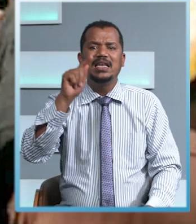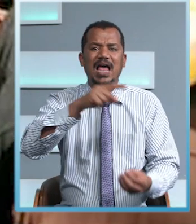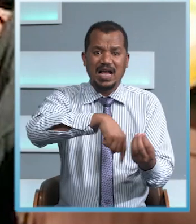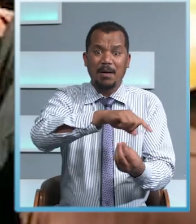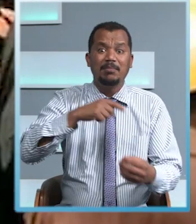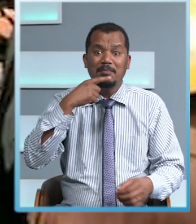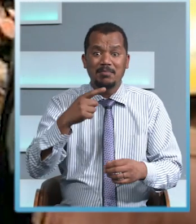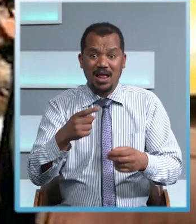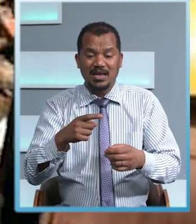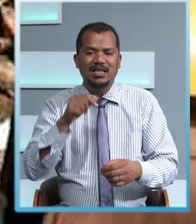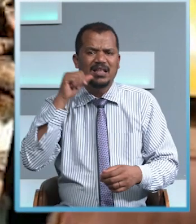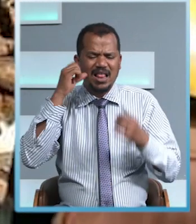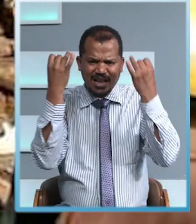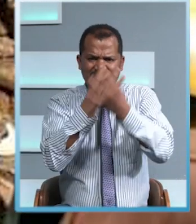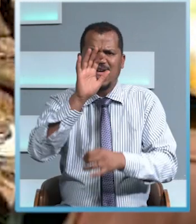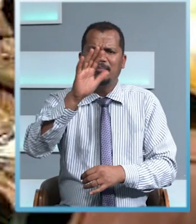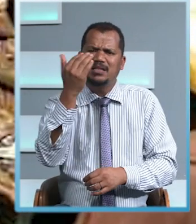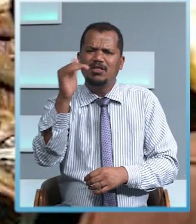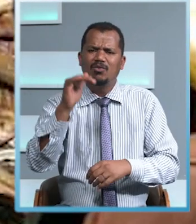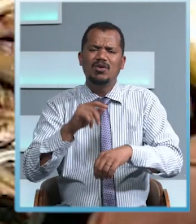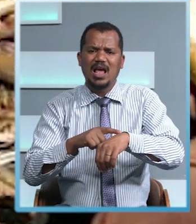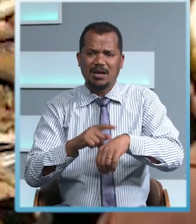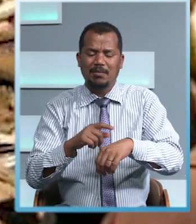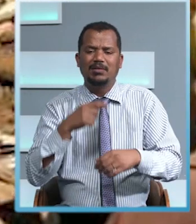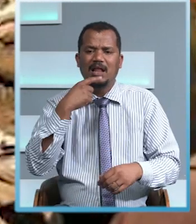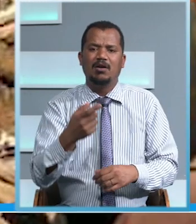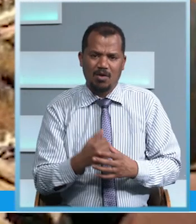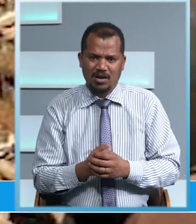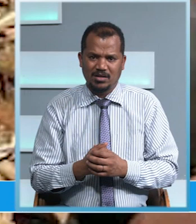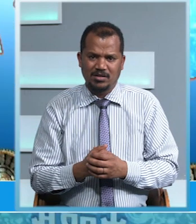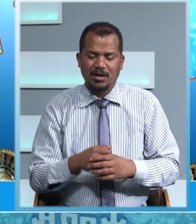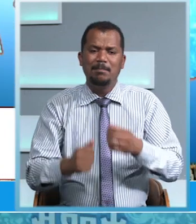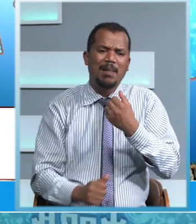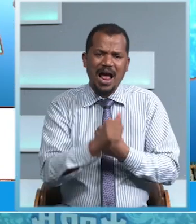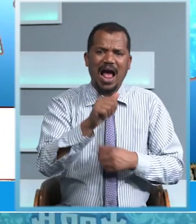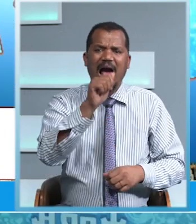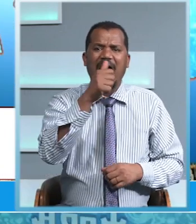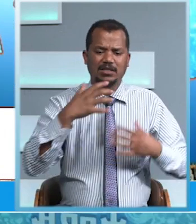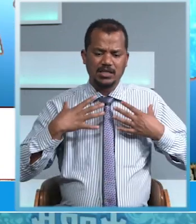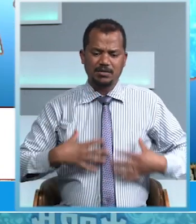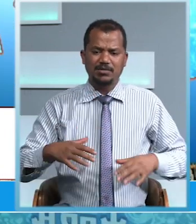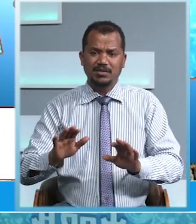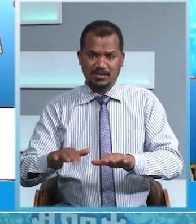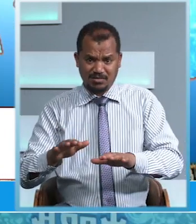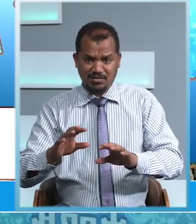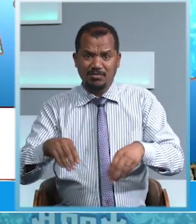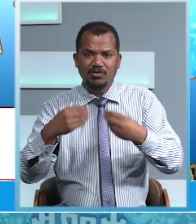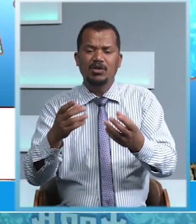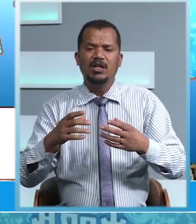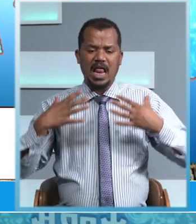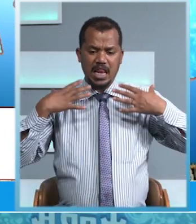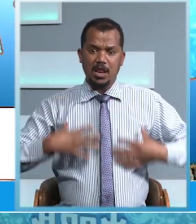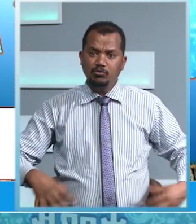ተብሎ በሚጠራው አካባቢ ትላንት ሌሊት 5 ሰዓት ተኩል አካባቢ እንደሆነ ተናግረዋል። በአደጋው 10 የልብስ ስፌት አገልግሎት